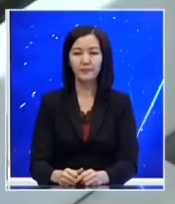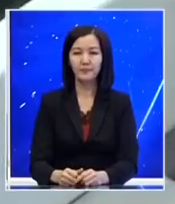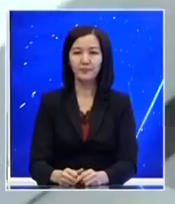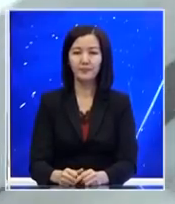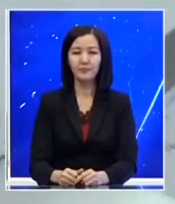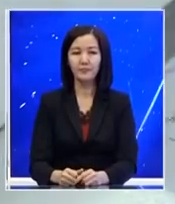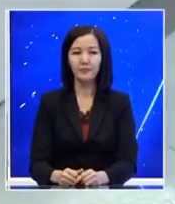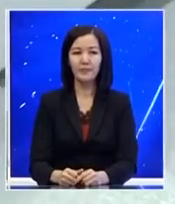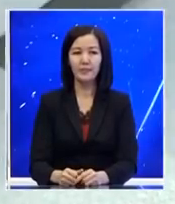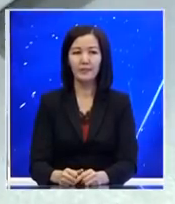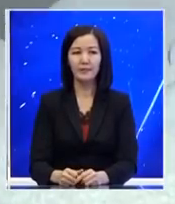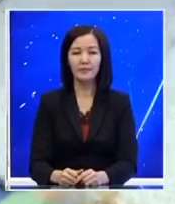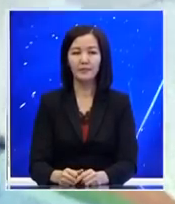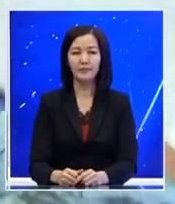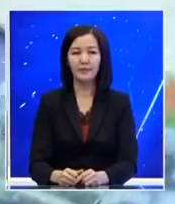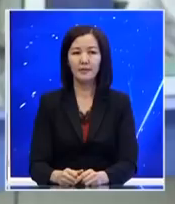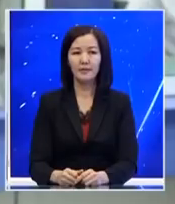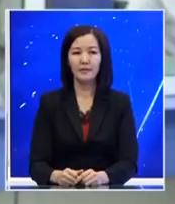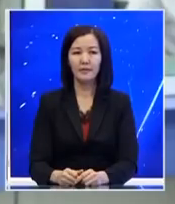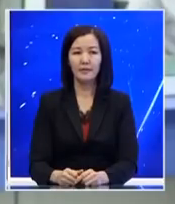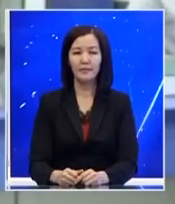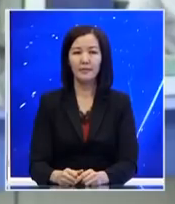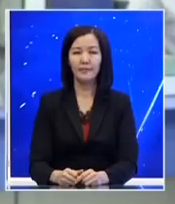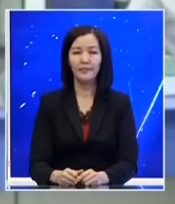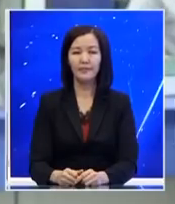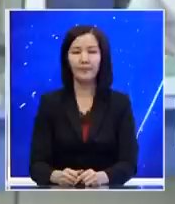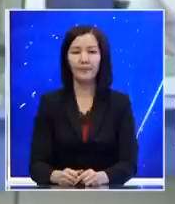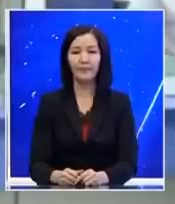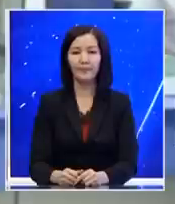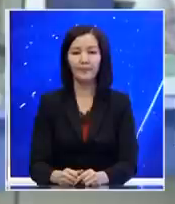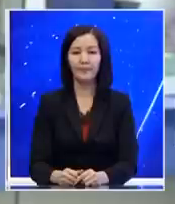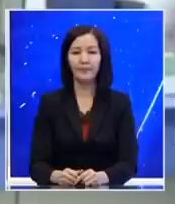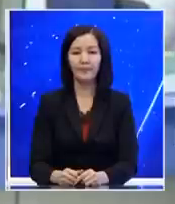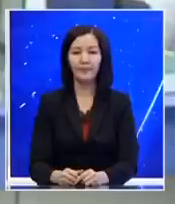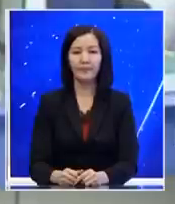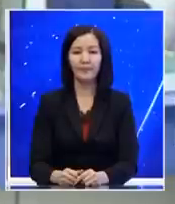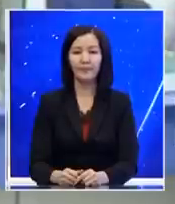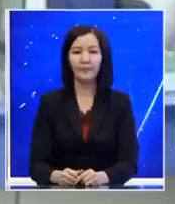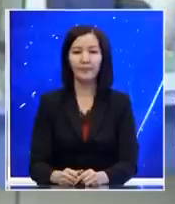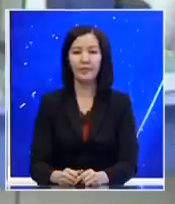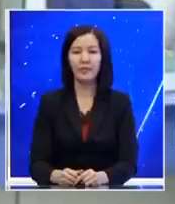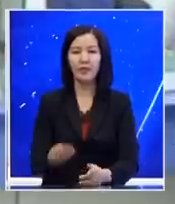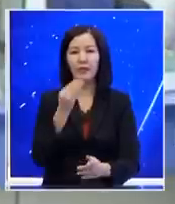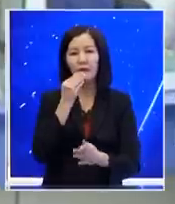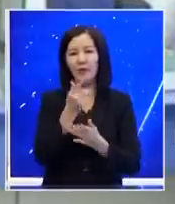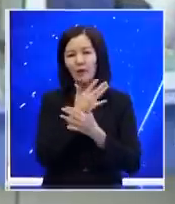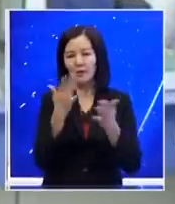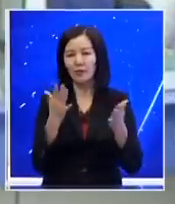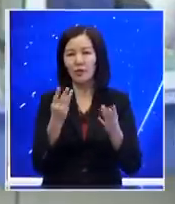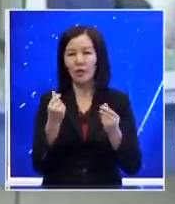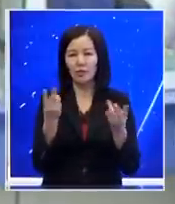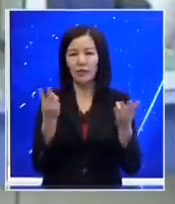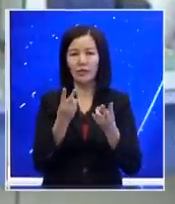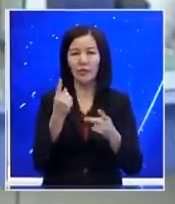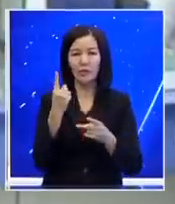До свидания. Хочу сказать спасибо большое нашему правительству. Ас ауқатқа ақша керек. Өзім